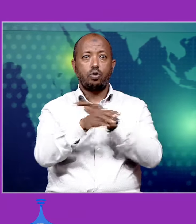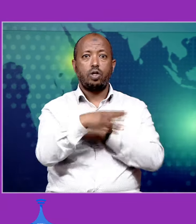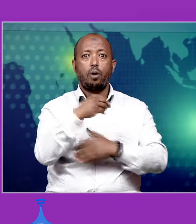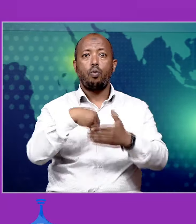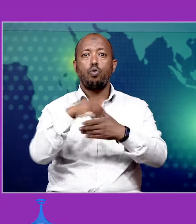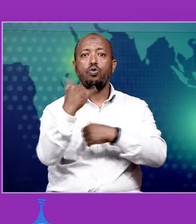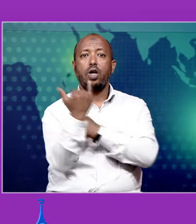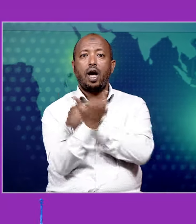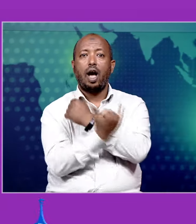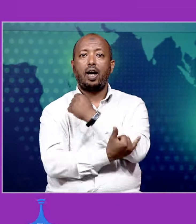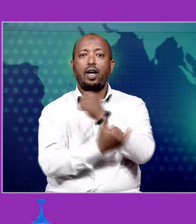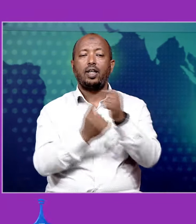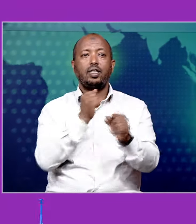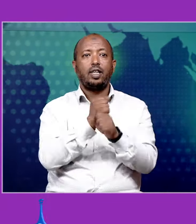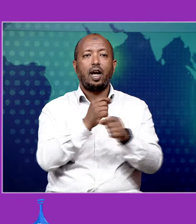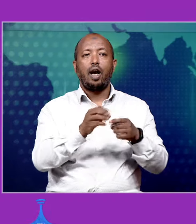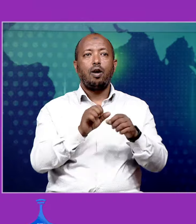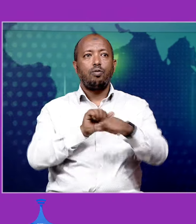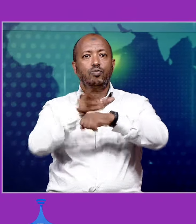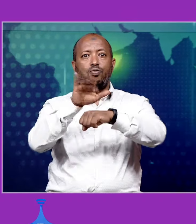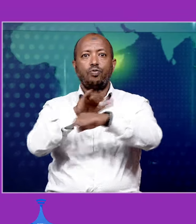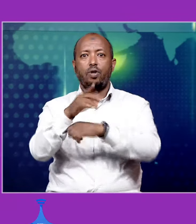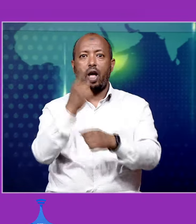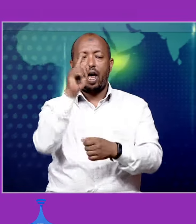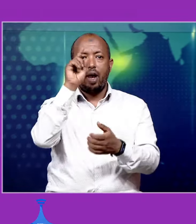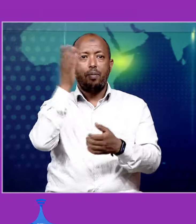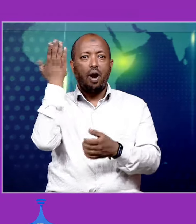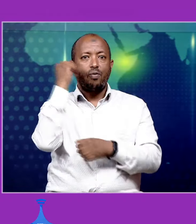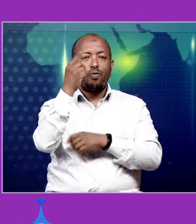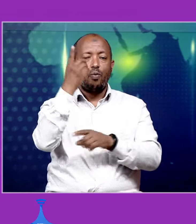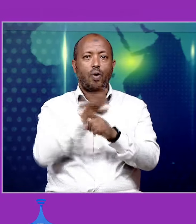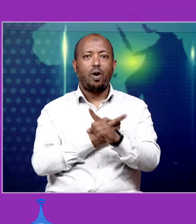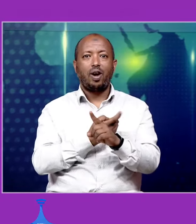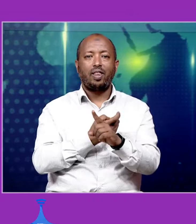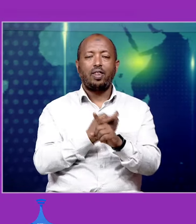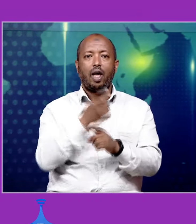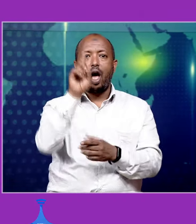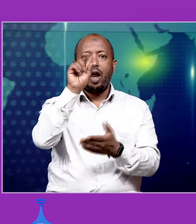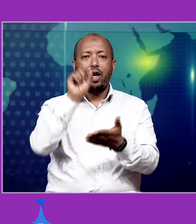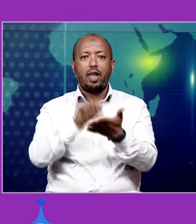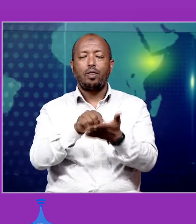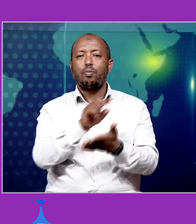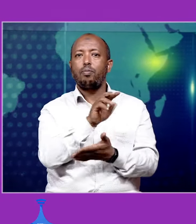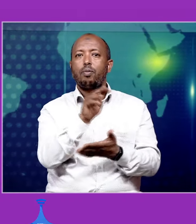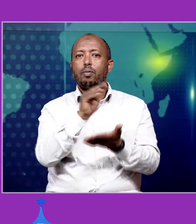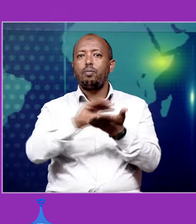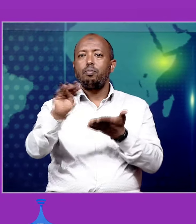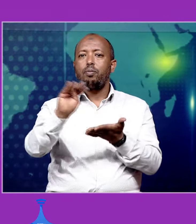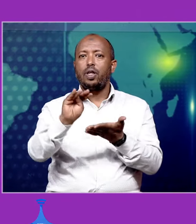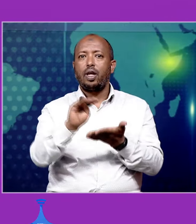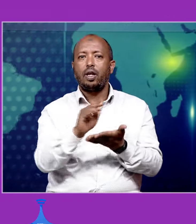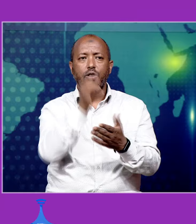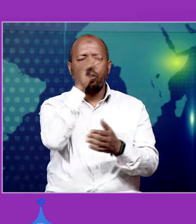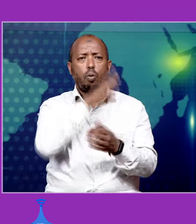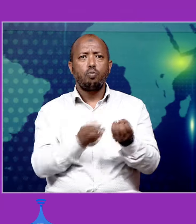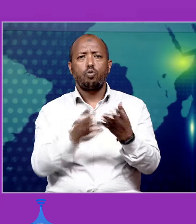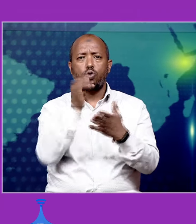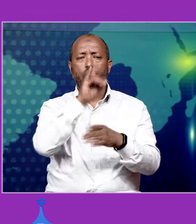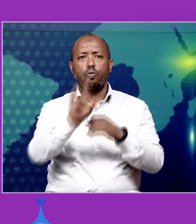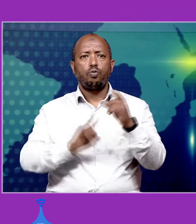سرا سمريتم بالفوت 6 ورات ل 1.4 مليون زيگوچ يسرا ادل مفطرونم گلصوال